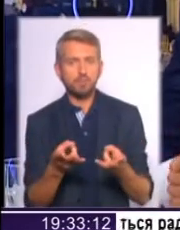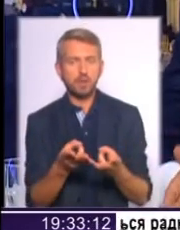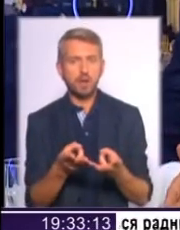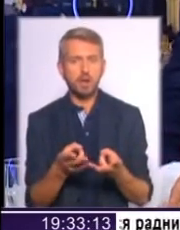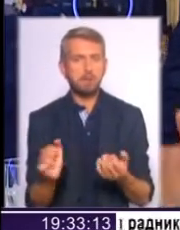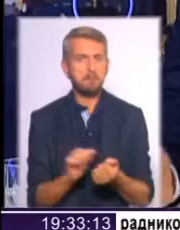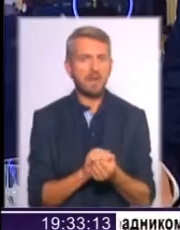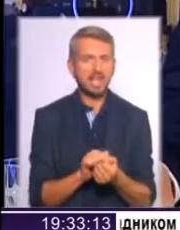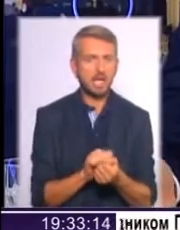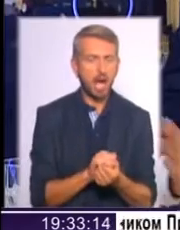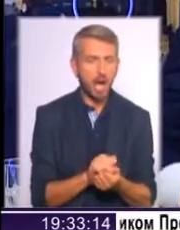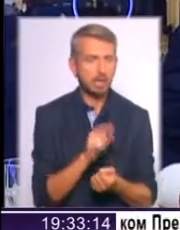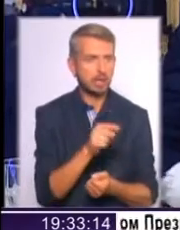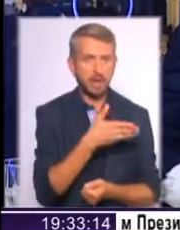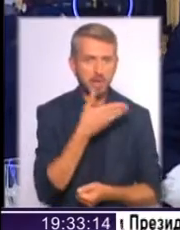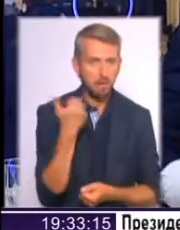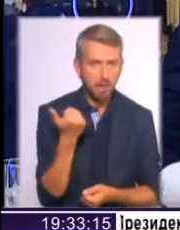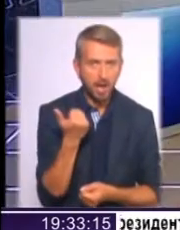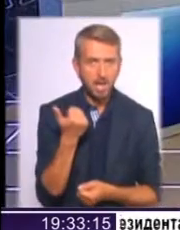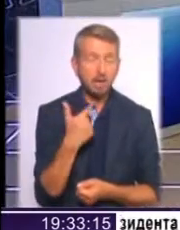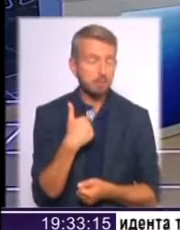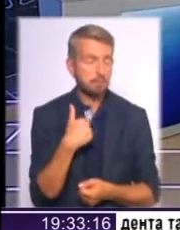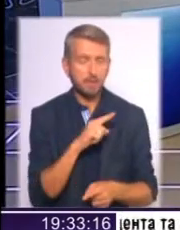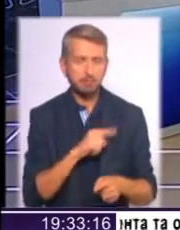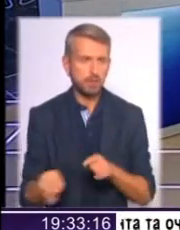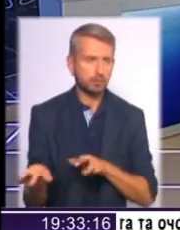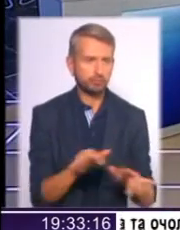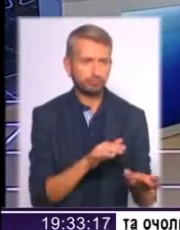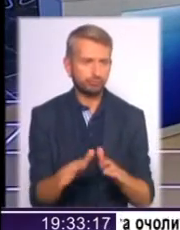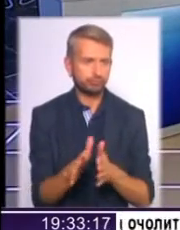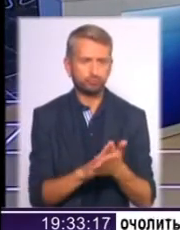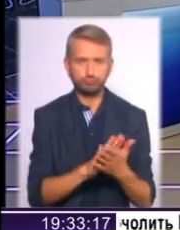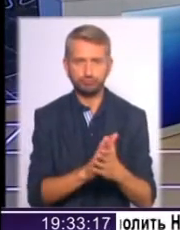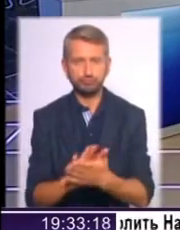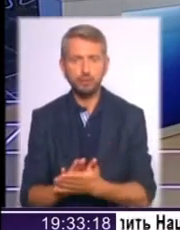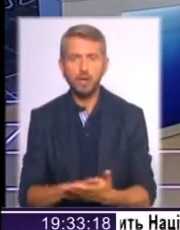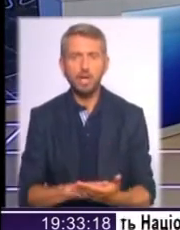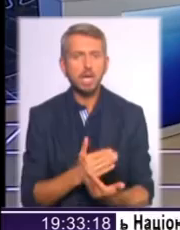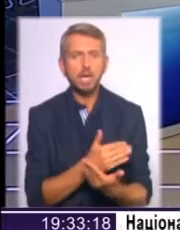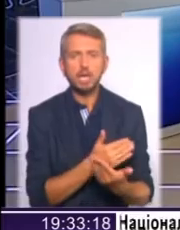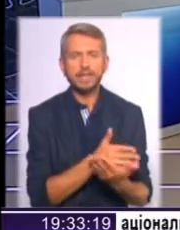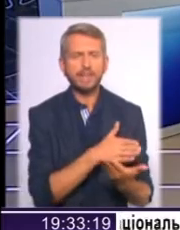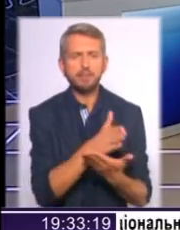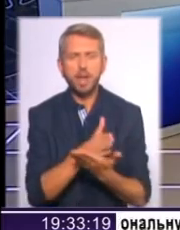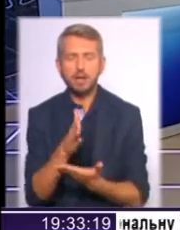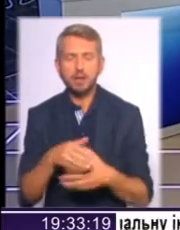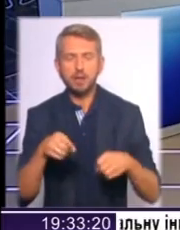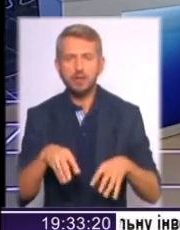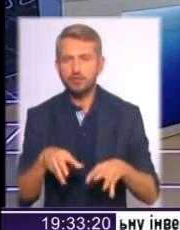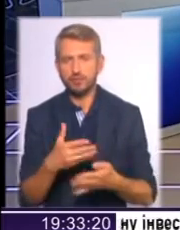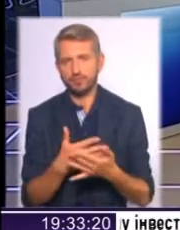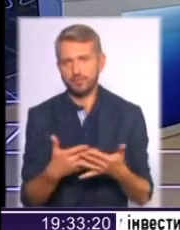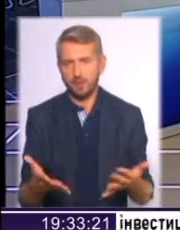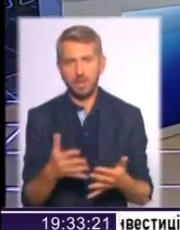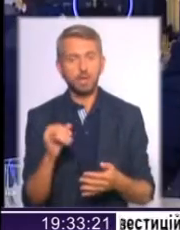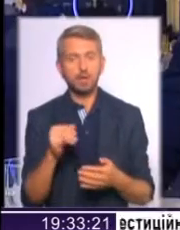матеріалу, і там її немає, і ми реагуємо так. на це. Тобто спектр рішень, він дуже великий, і чим ближче